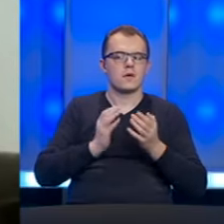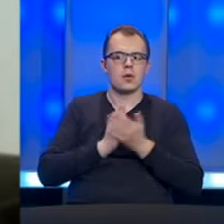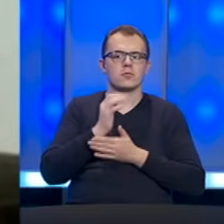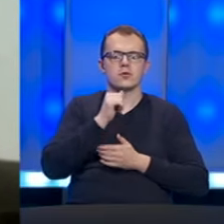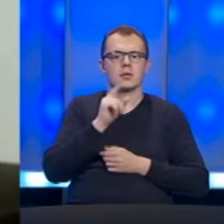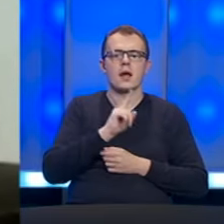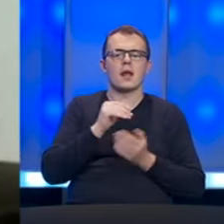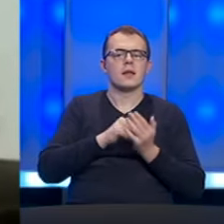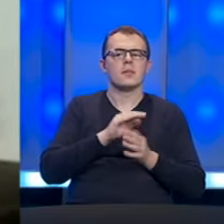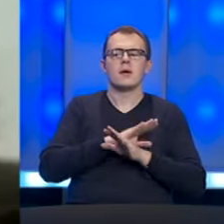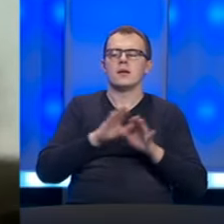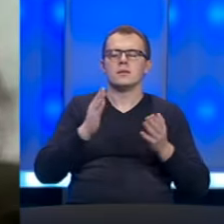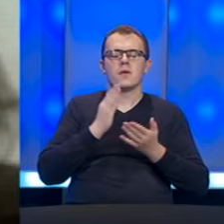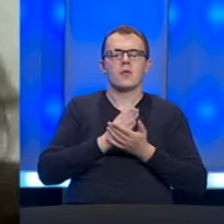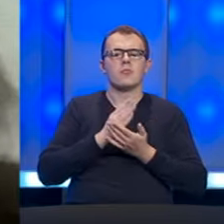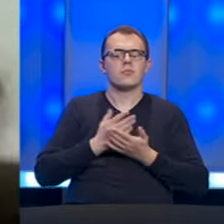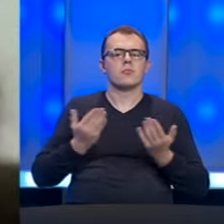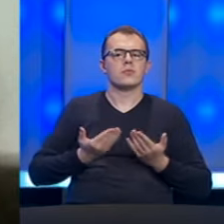i da ne treba da sve bude